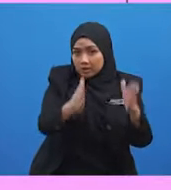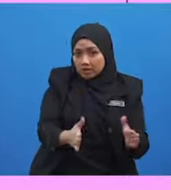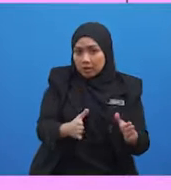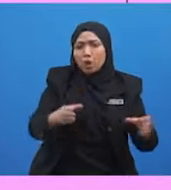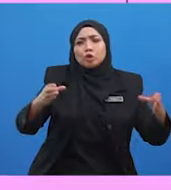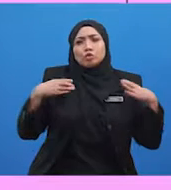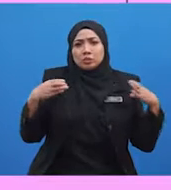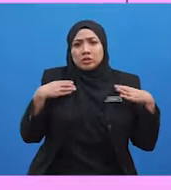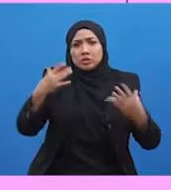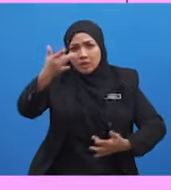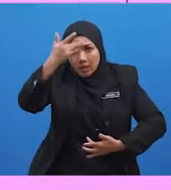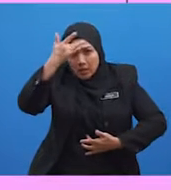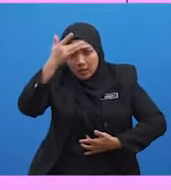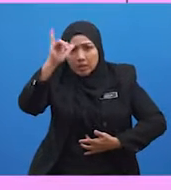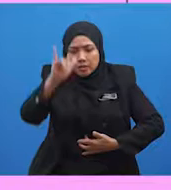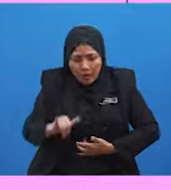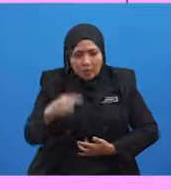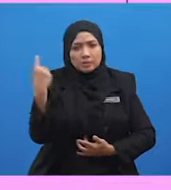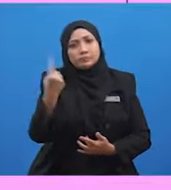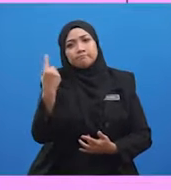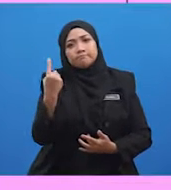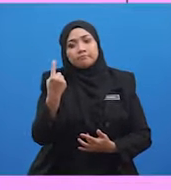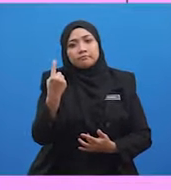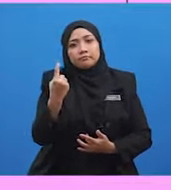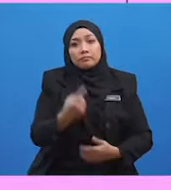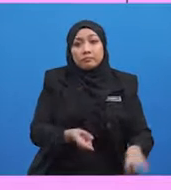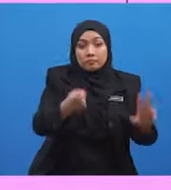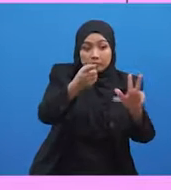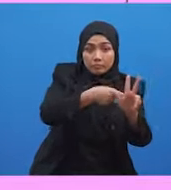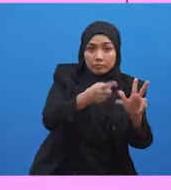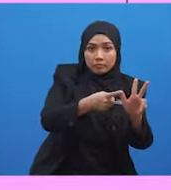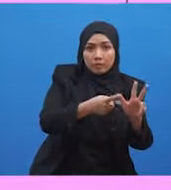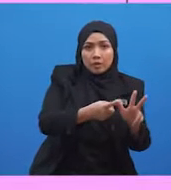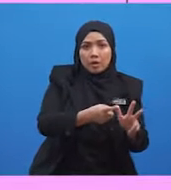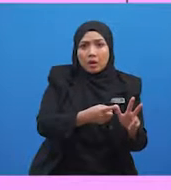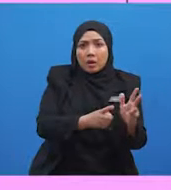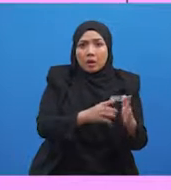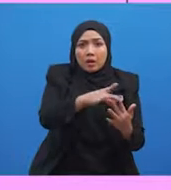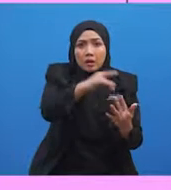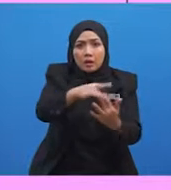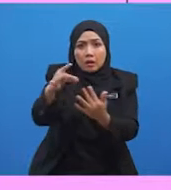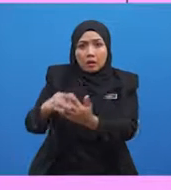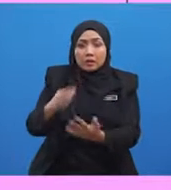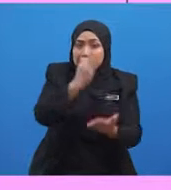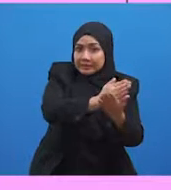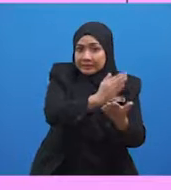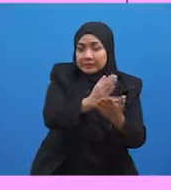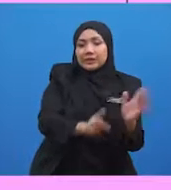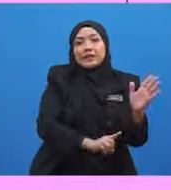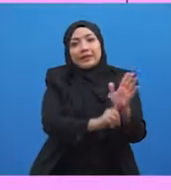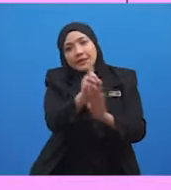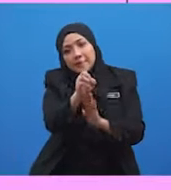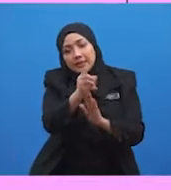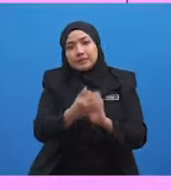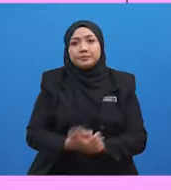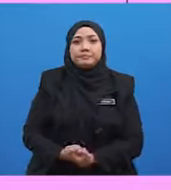cuti sakit pekerja yang kerap dan kadar lantik henti pekerja yang tinggi. Sebab